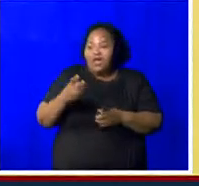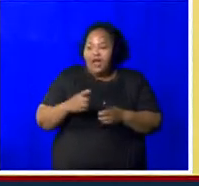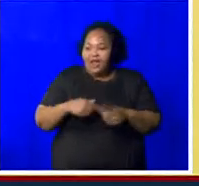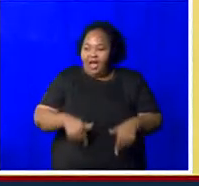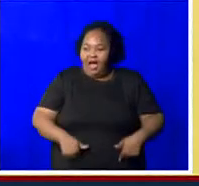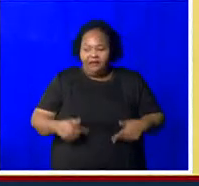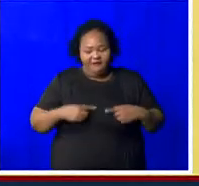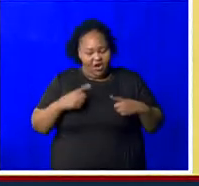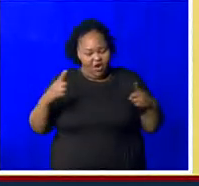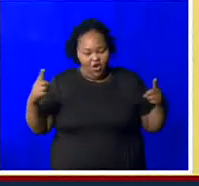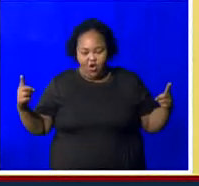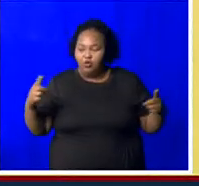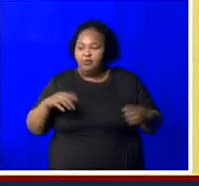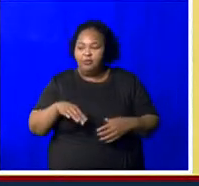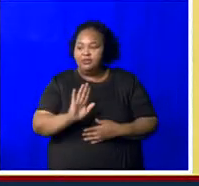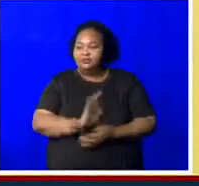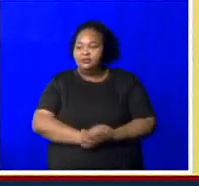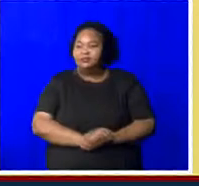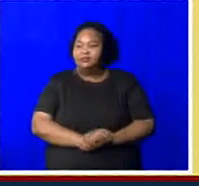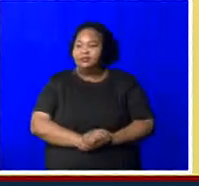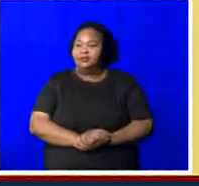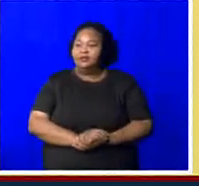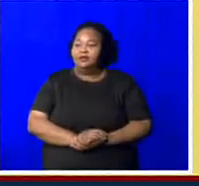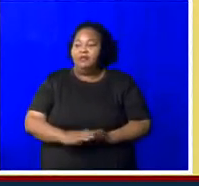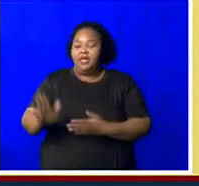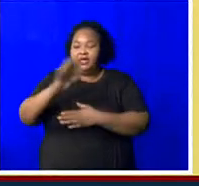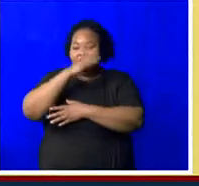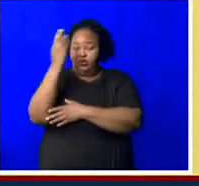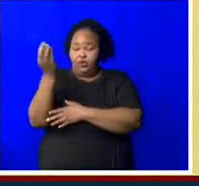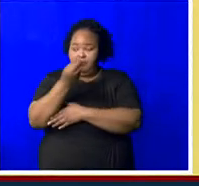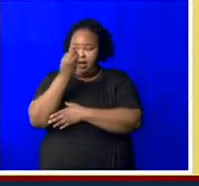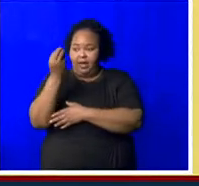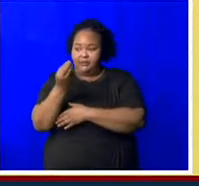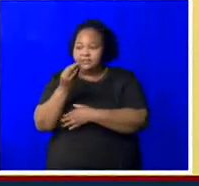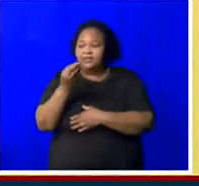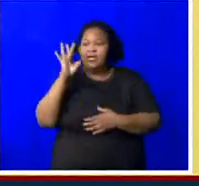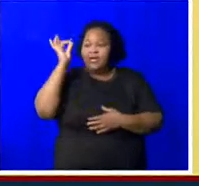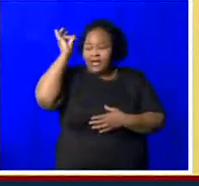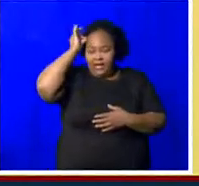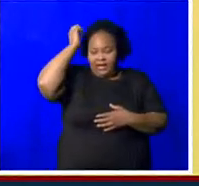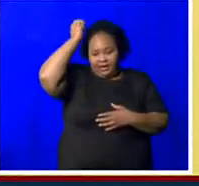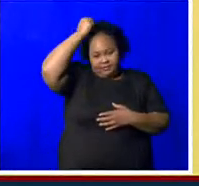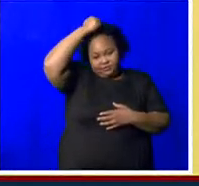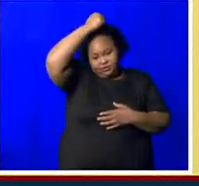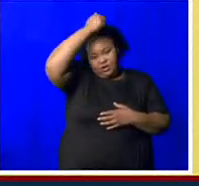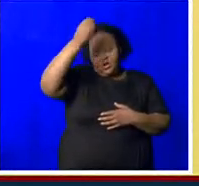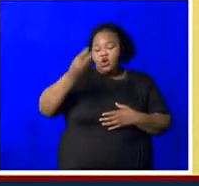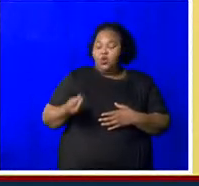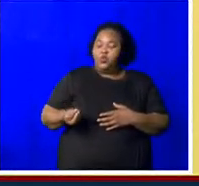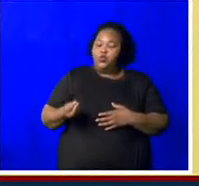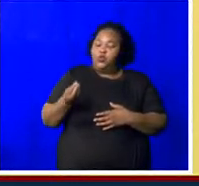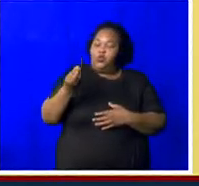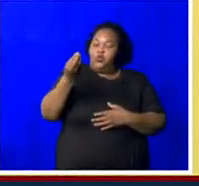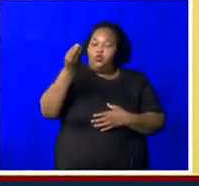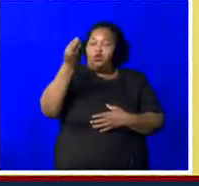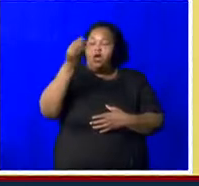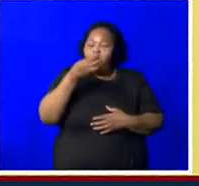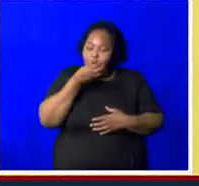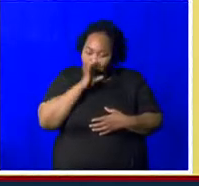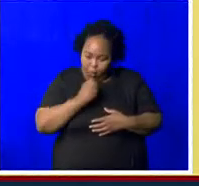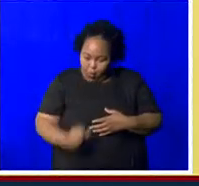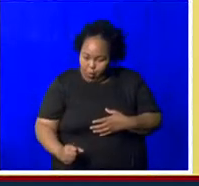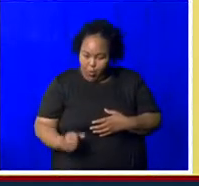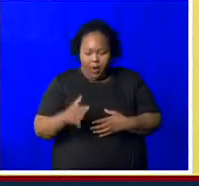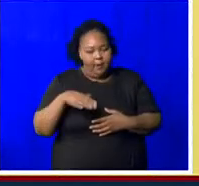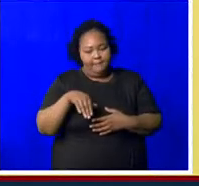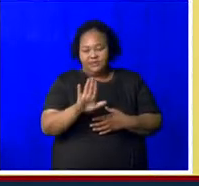khula mlisa khula Tanzania live uze ukhokhobe kuyinjabulo lenkulu kithi